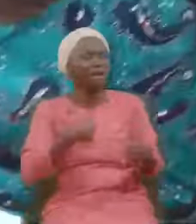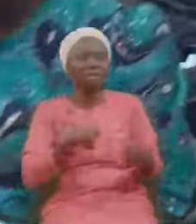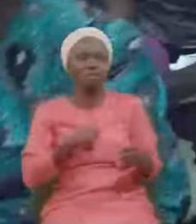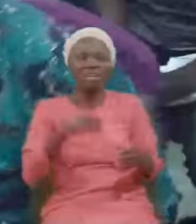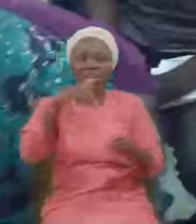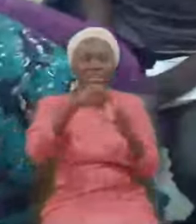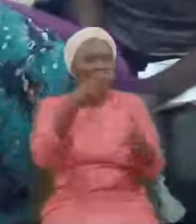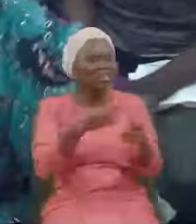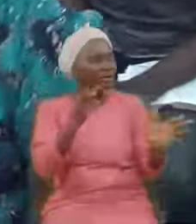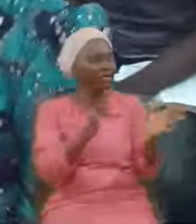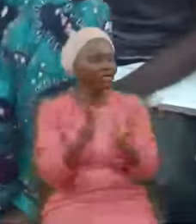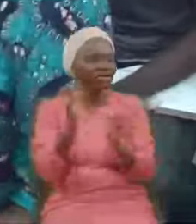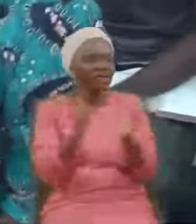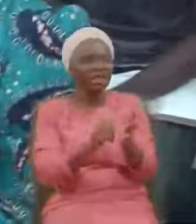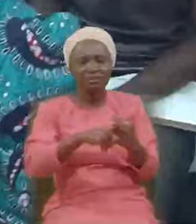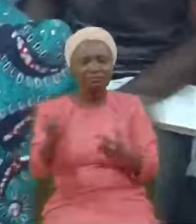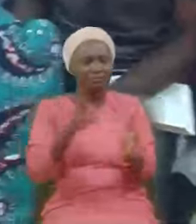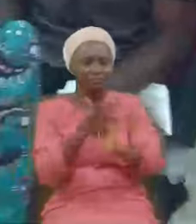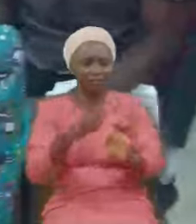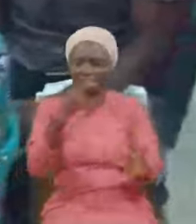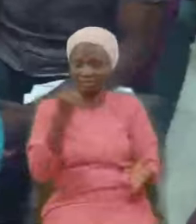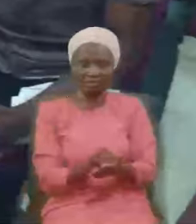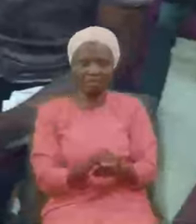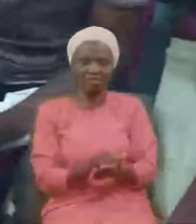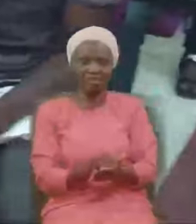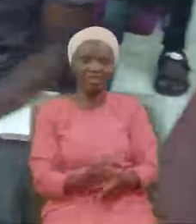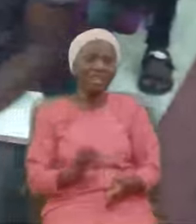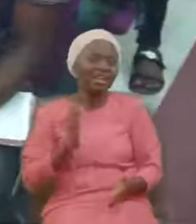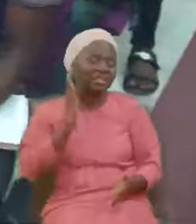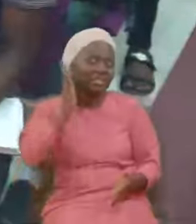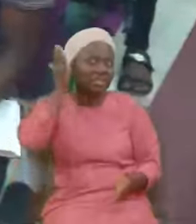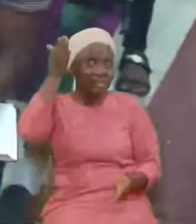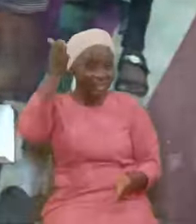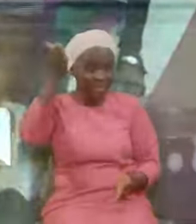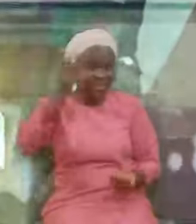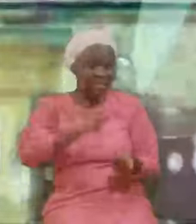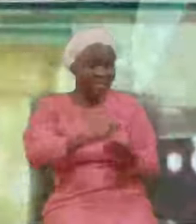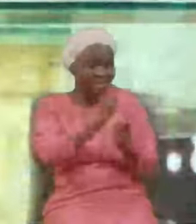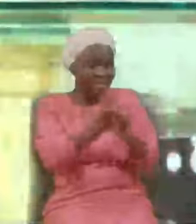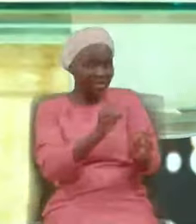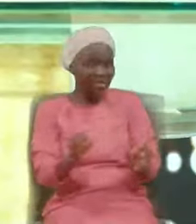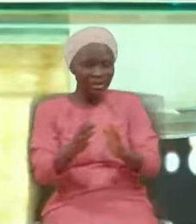La prière qui change le destin ce soir, cela va vous arriver.